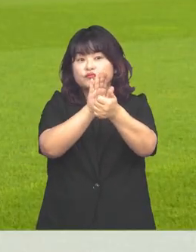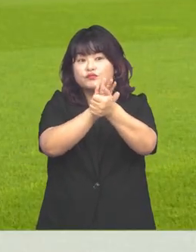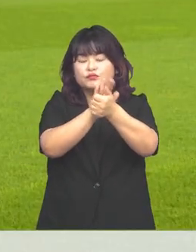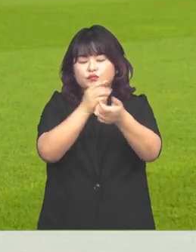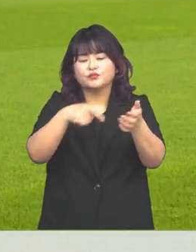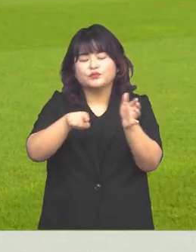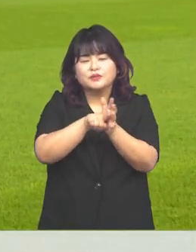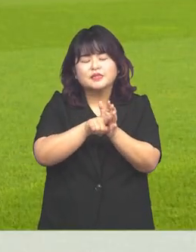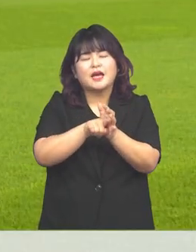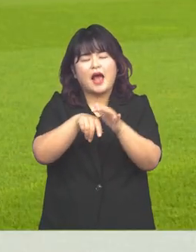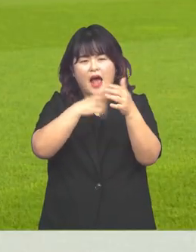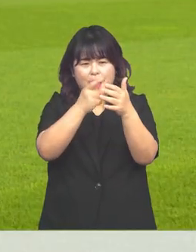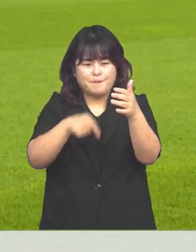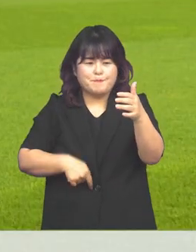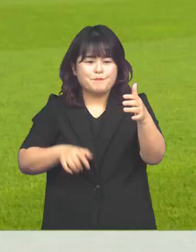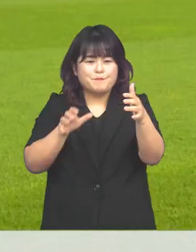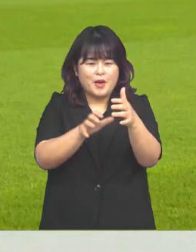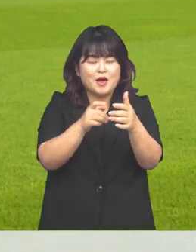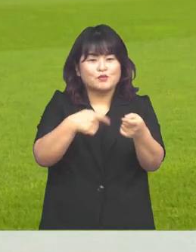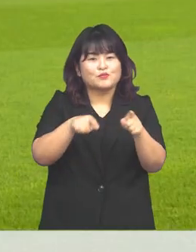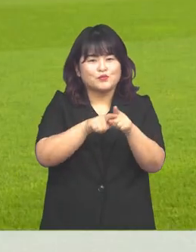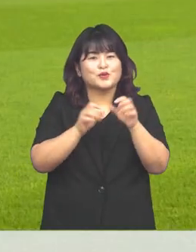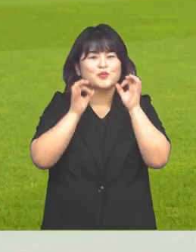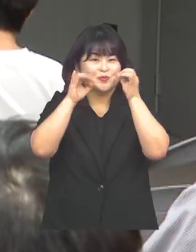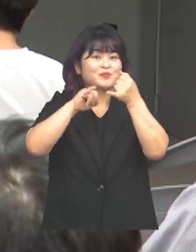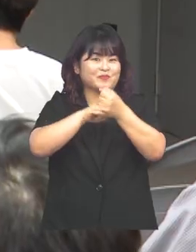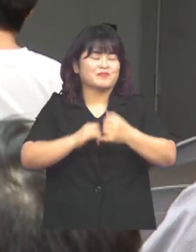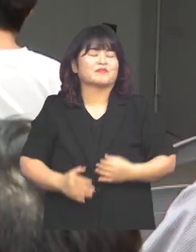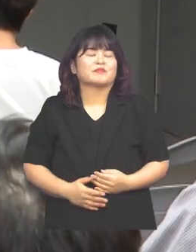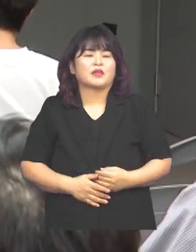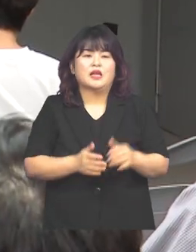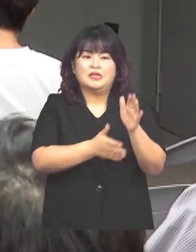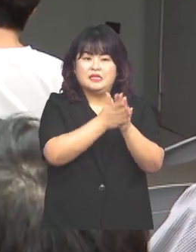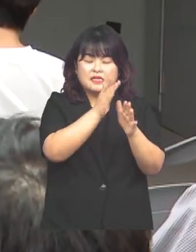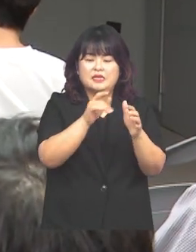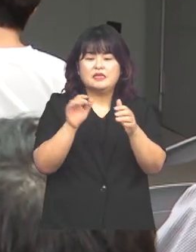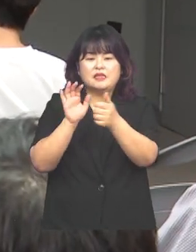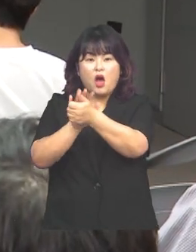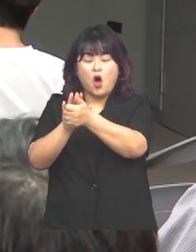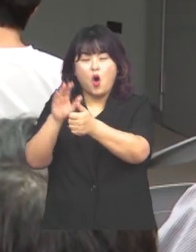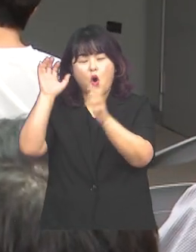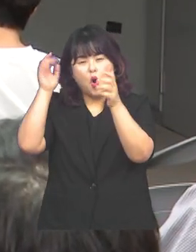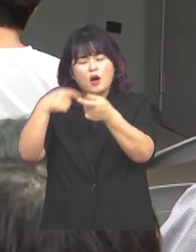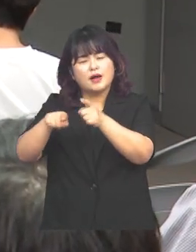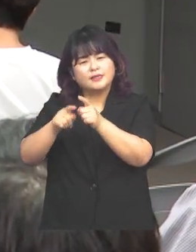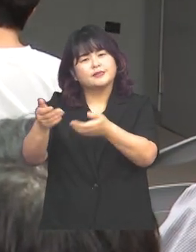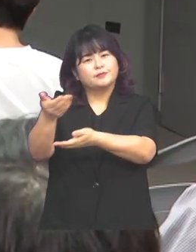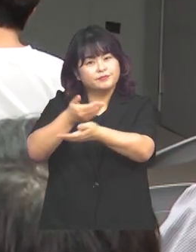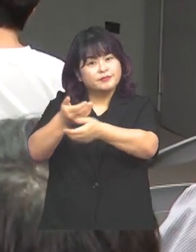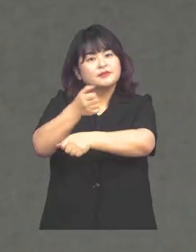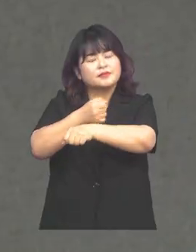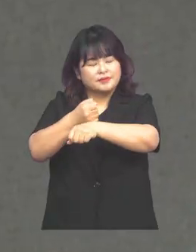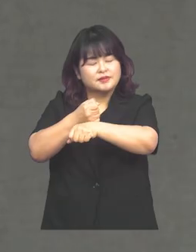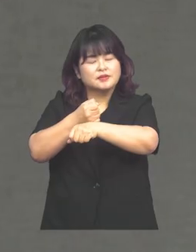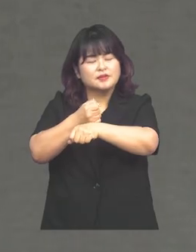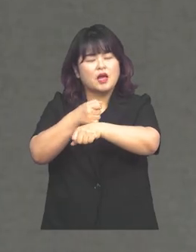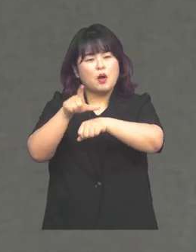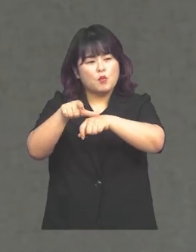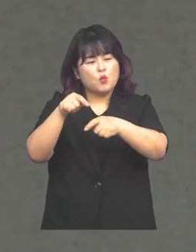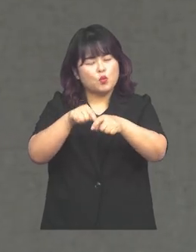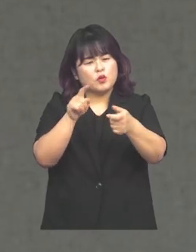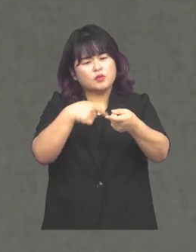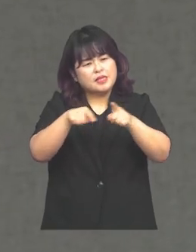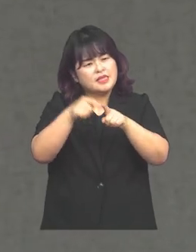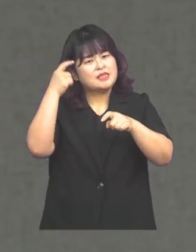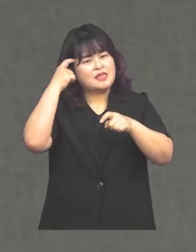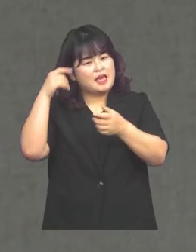모두가 함께하기 위한 그런 서포터즈가 되도록 하겠습니다. 시는 앞으로도 서포터즈와의 정기적인 소통을 이어가며 팬 의견을 구단